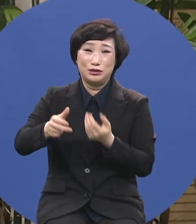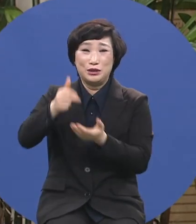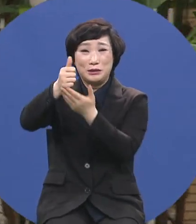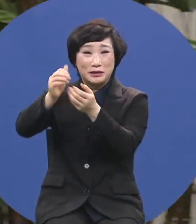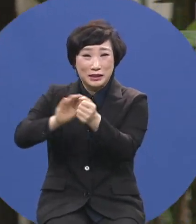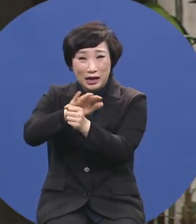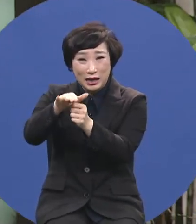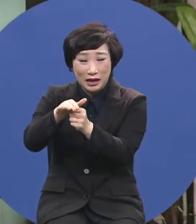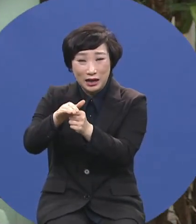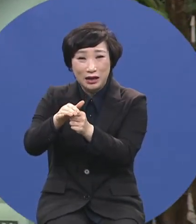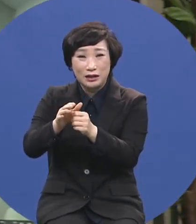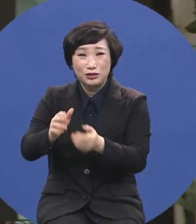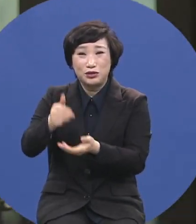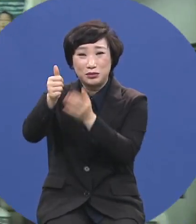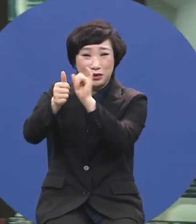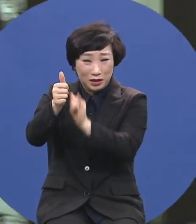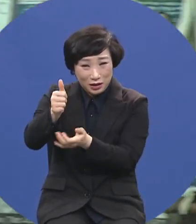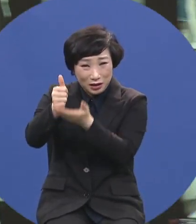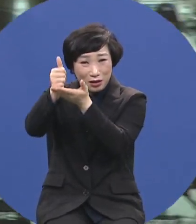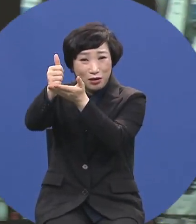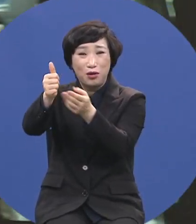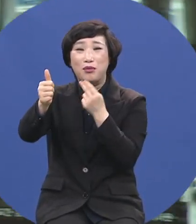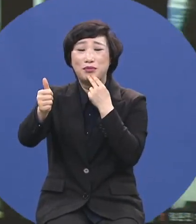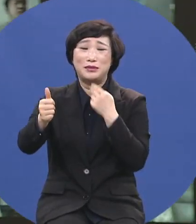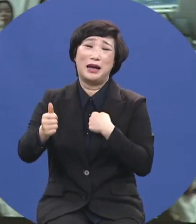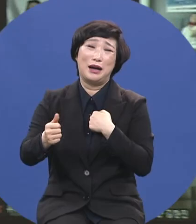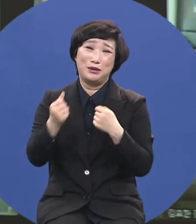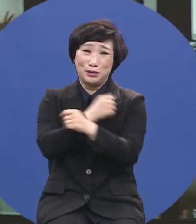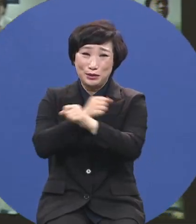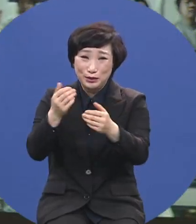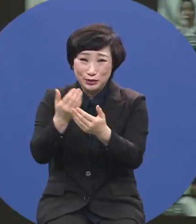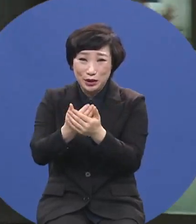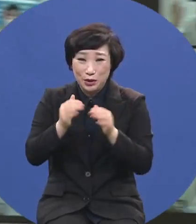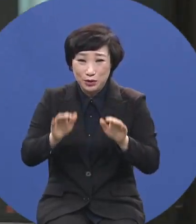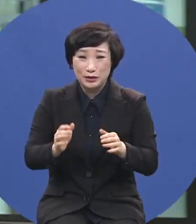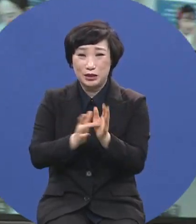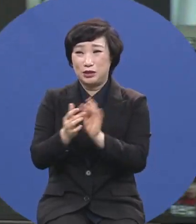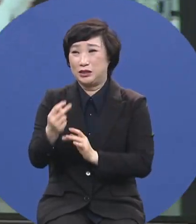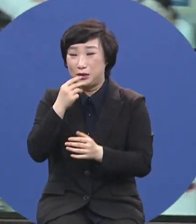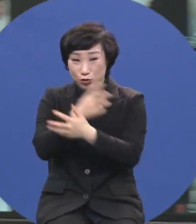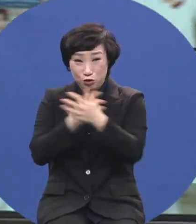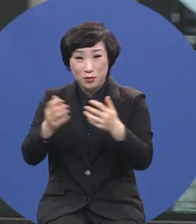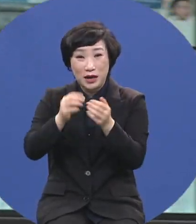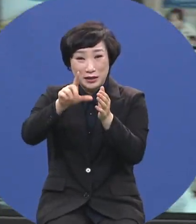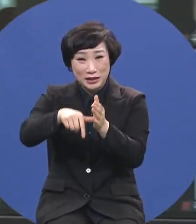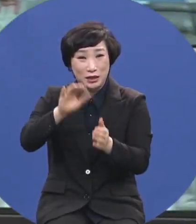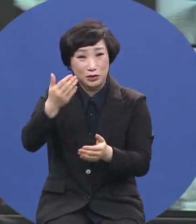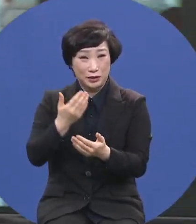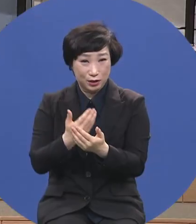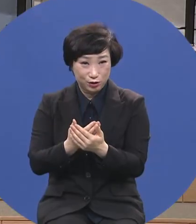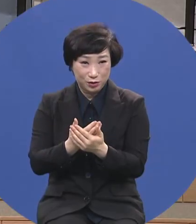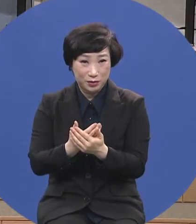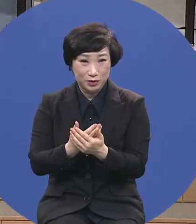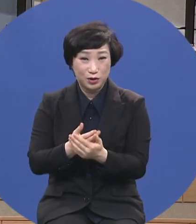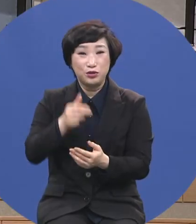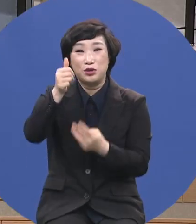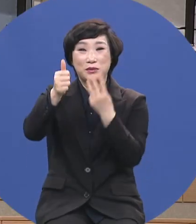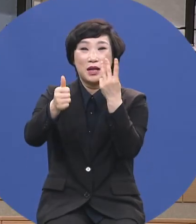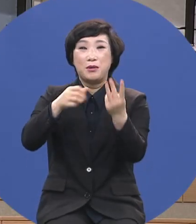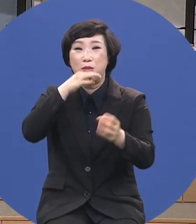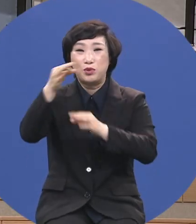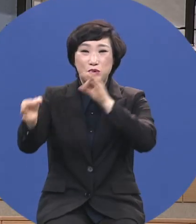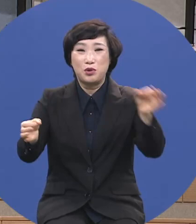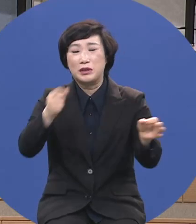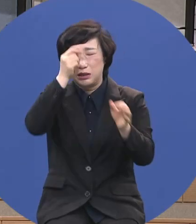사랑 앞에 주님을 대우하지 못함을 용서하옵소서. 오늘 그 생명이 충만한 시간 되기 원합니다. 주여,